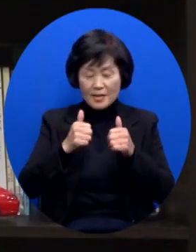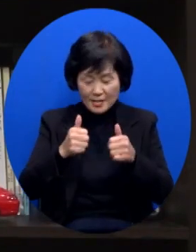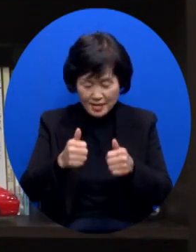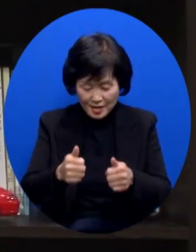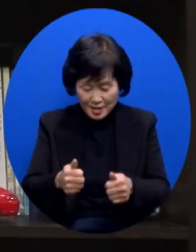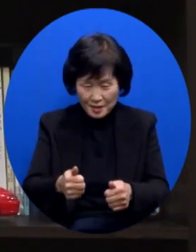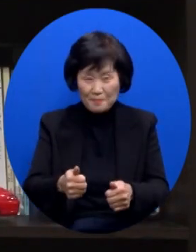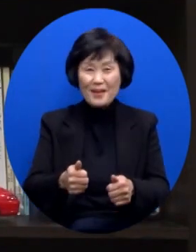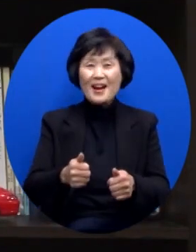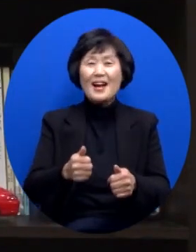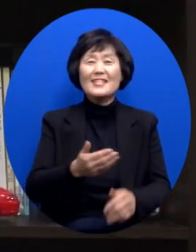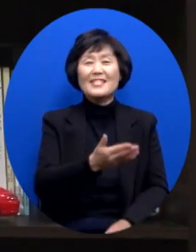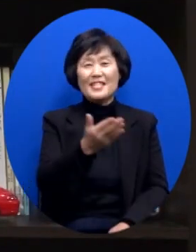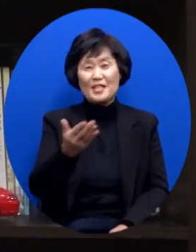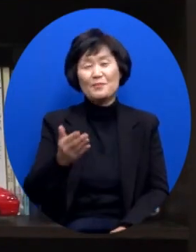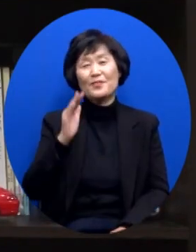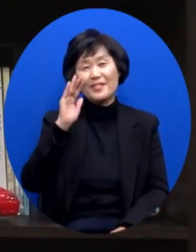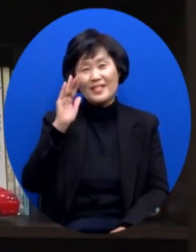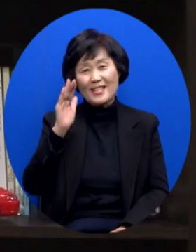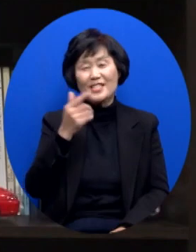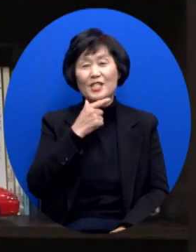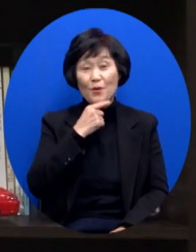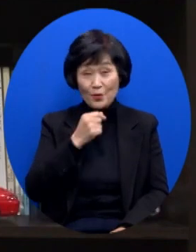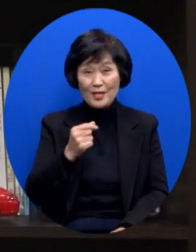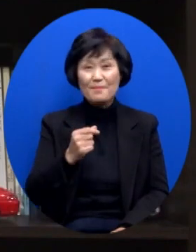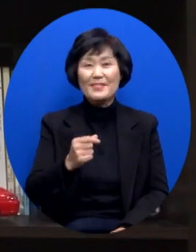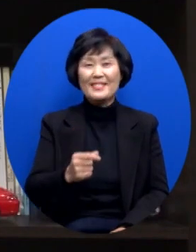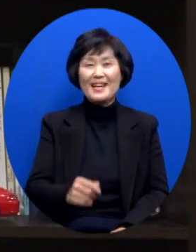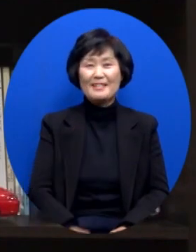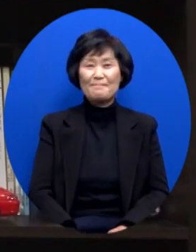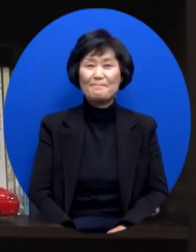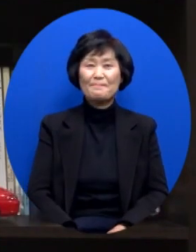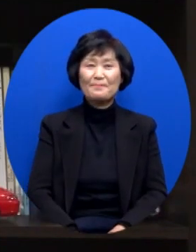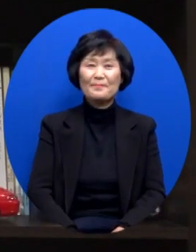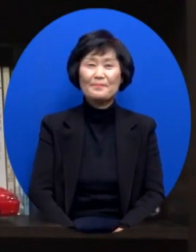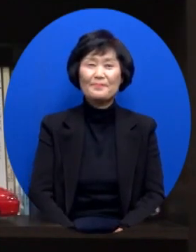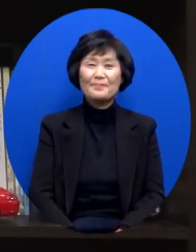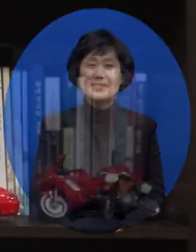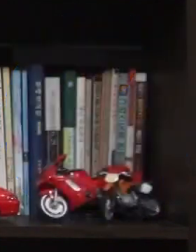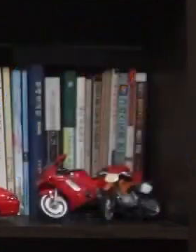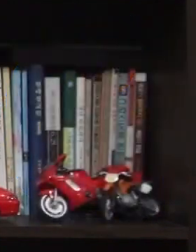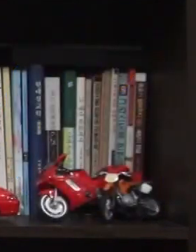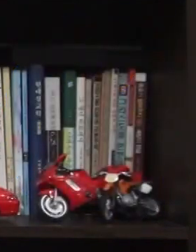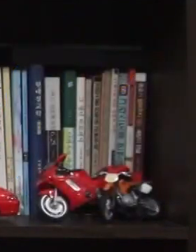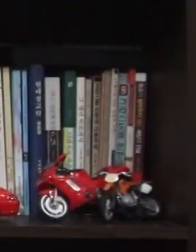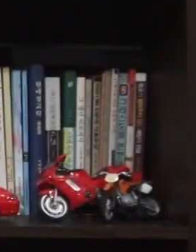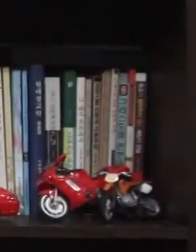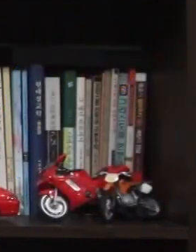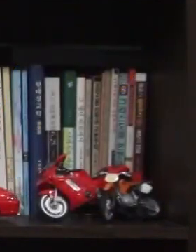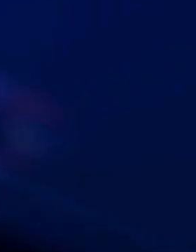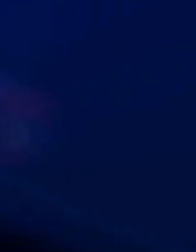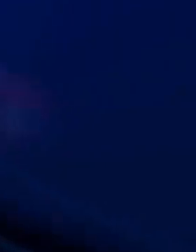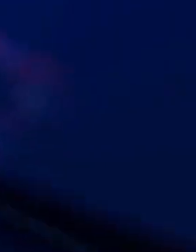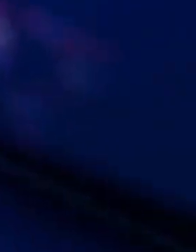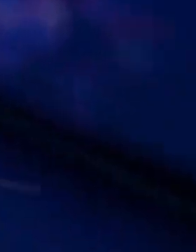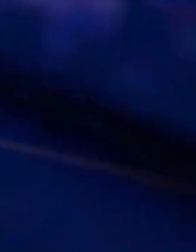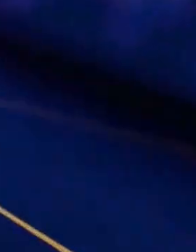여러분 되시기를 바랍니다. 이것으로 CTS 칼럼을 마치겠습니다. 대단히 감사합니다.